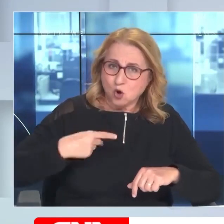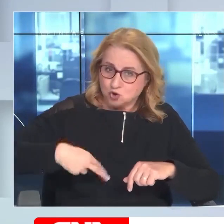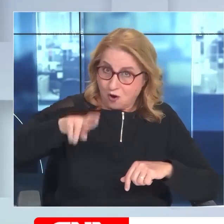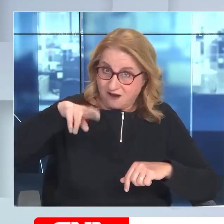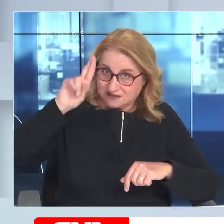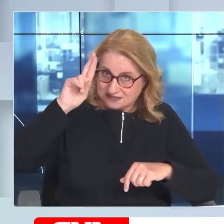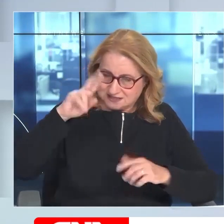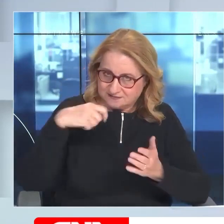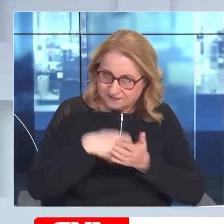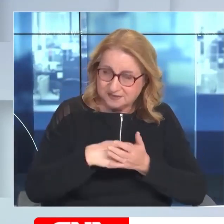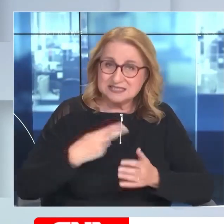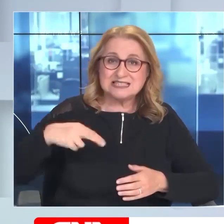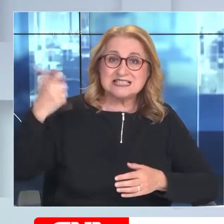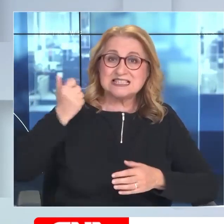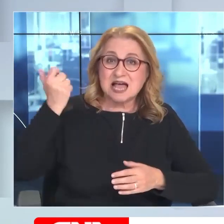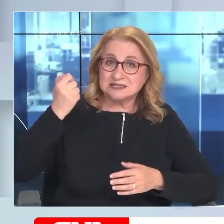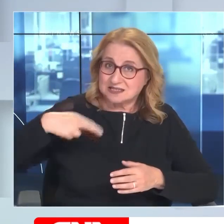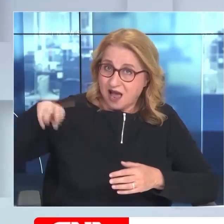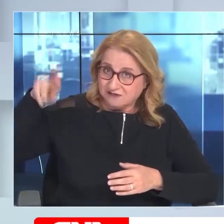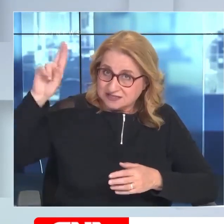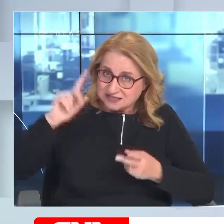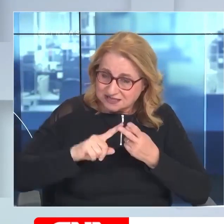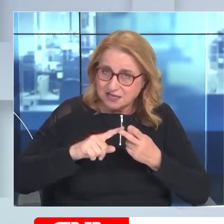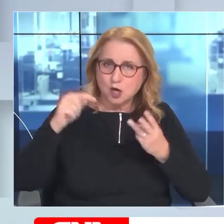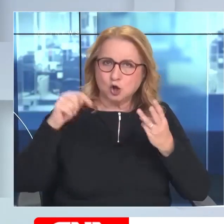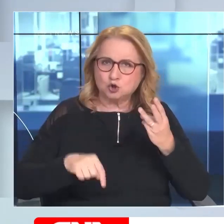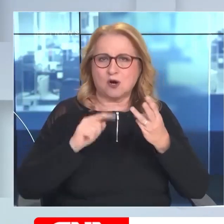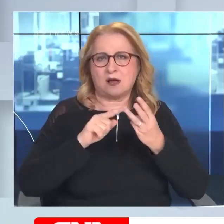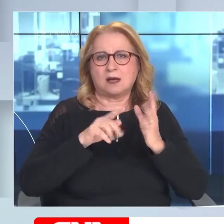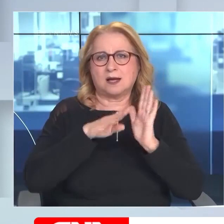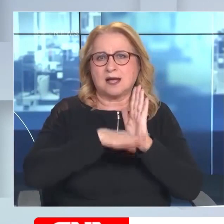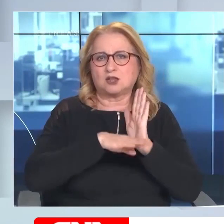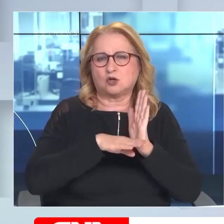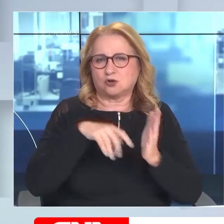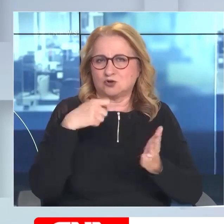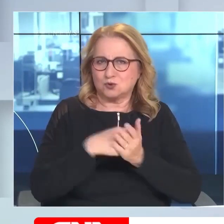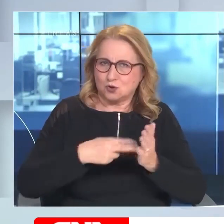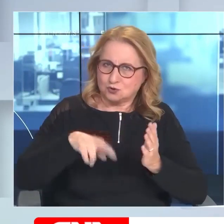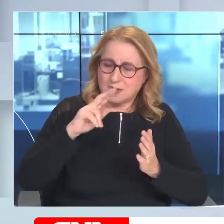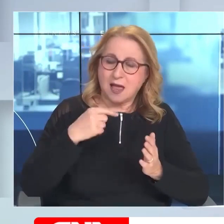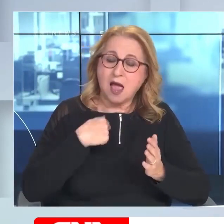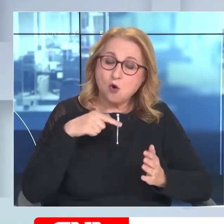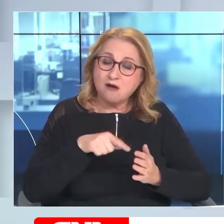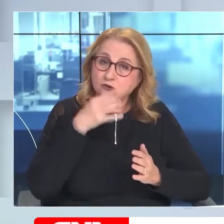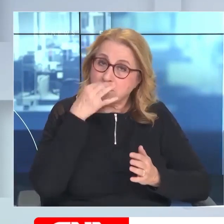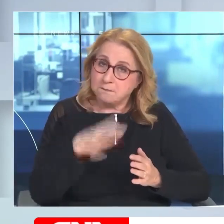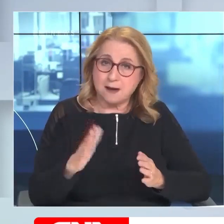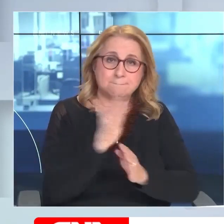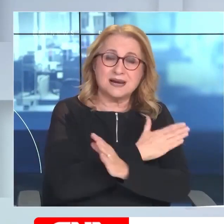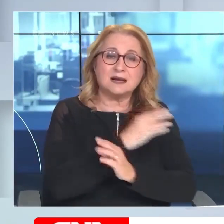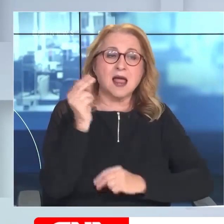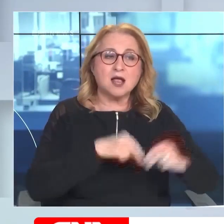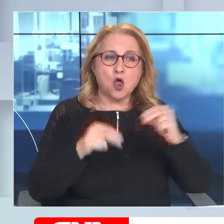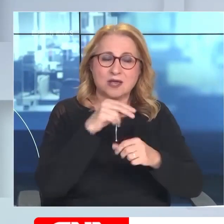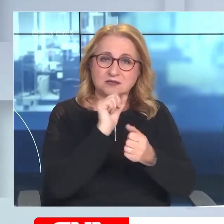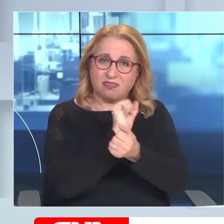γίνεται πράξη ένα ακόμα βήμα στην εφαρμογή των προγραμματικών μας δεσμεύσεων. Με μόνιμα